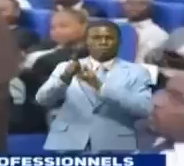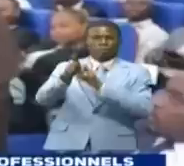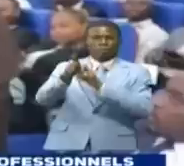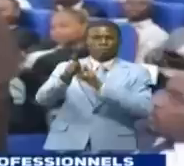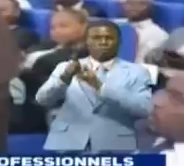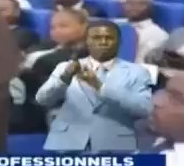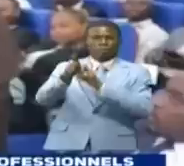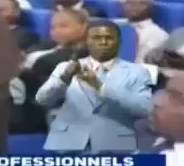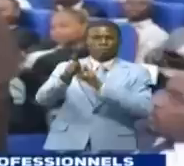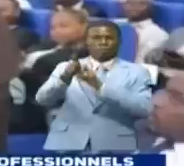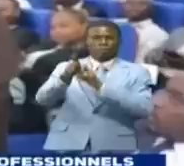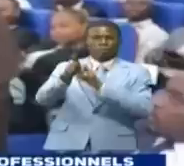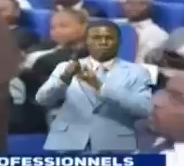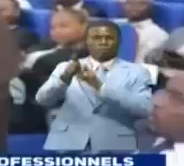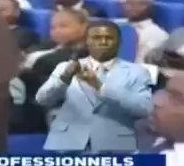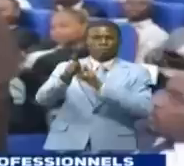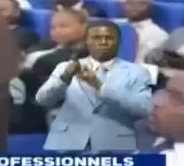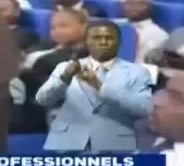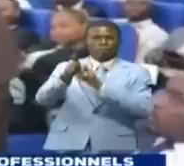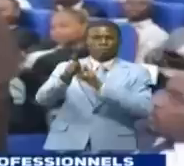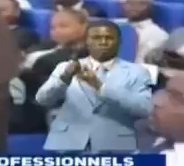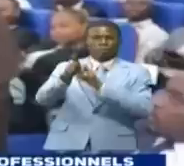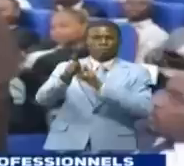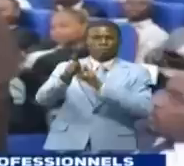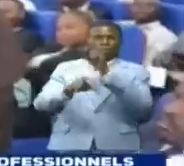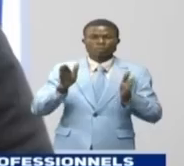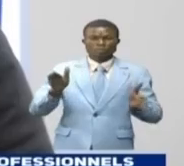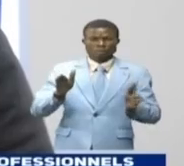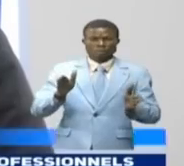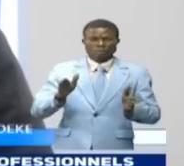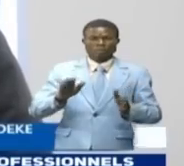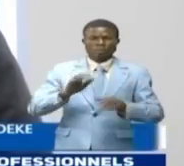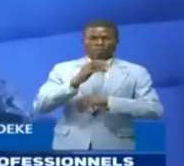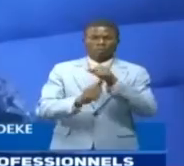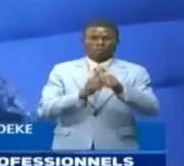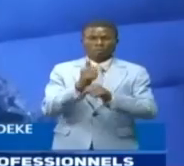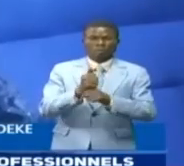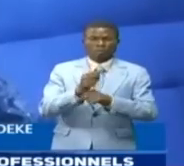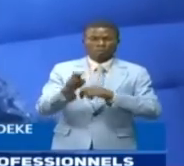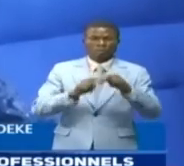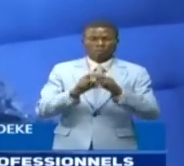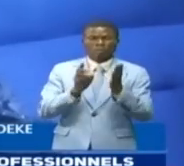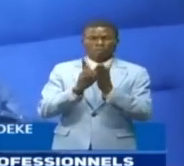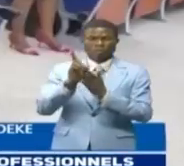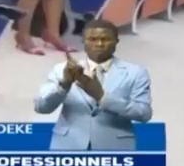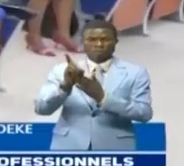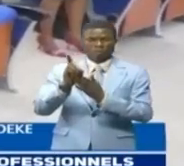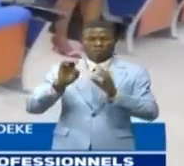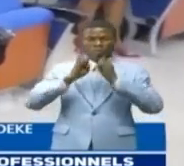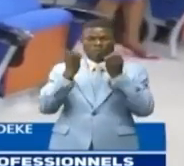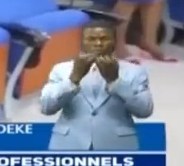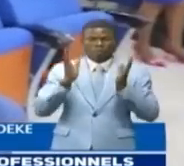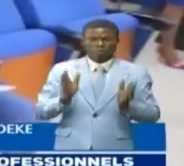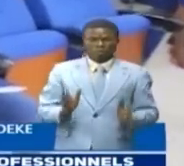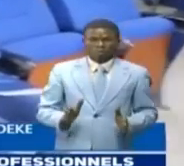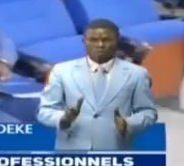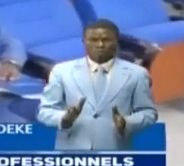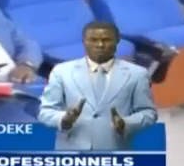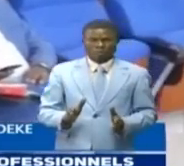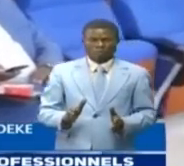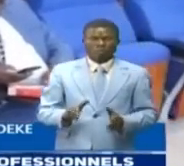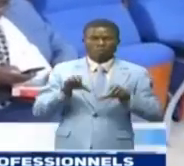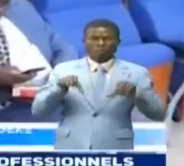entrepreneurs et d'Ezekiel Bidoya, directeur général de l'Agence nationale de développement de l'entrepreneuriat